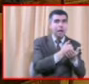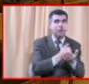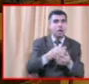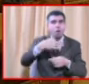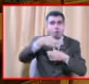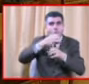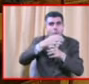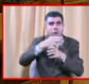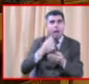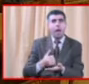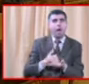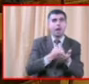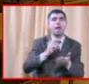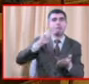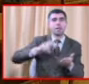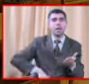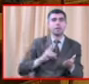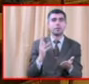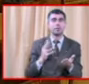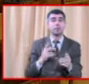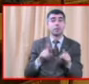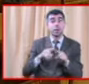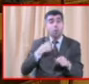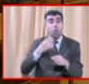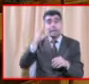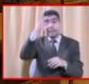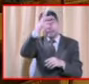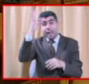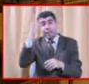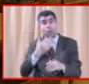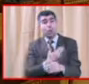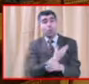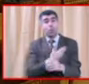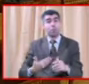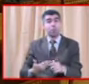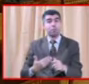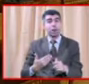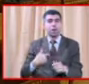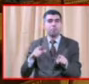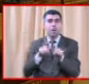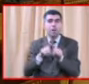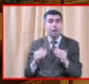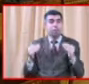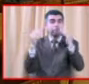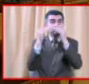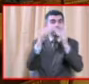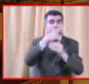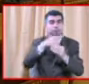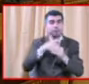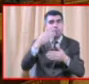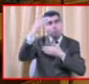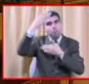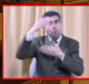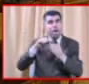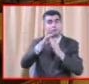هادو جوج الأسباب، ولكن السيدة الوزيرة أن السياسة الحكومية للأسف في هذا القطاع لا تتماشى مع طموحات المغاربة. غادي نعطيك جوج